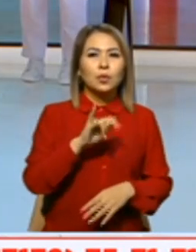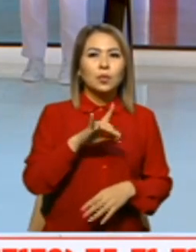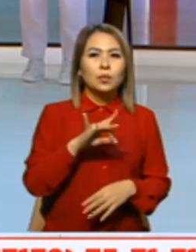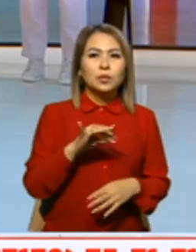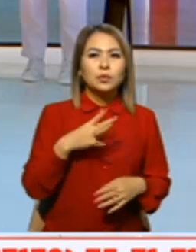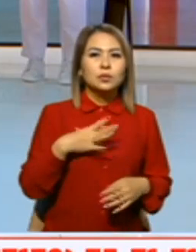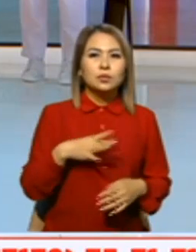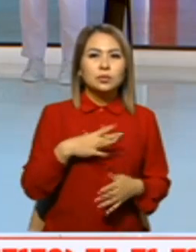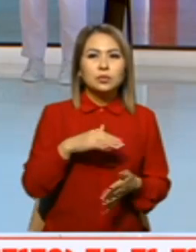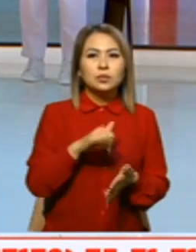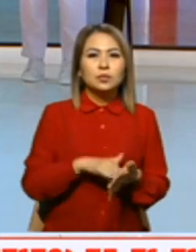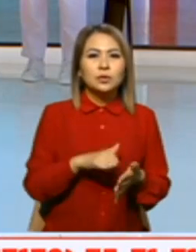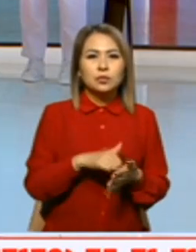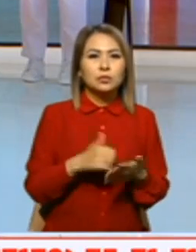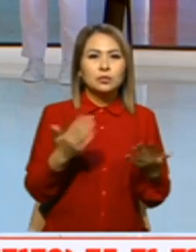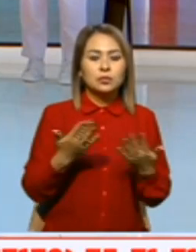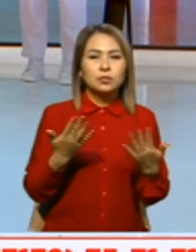Қандай